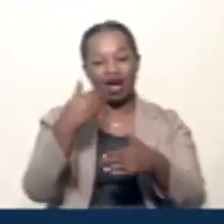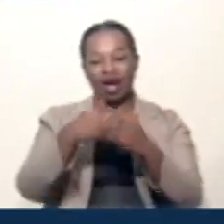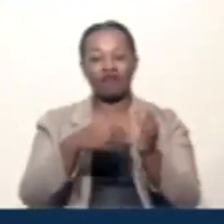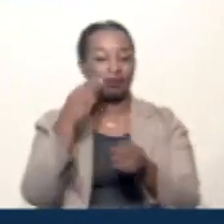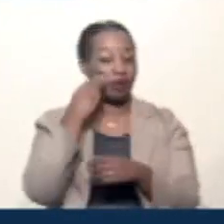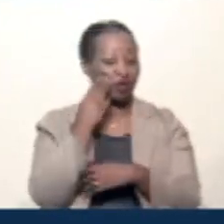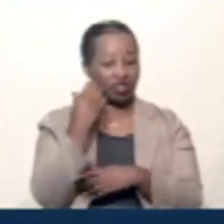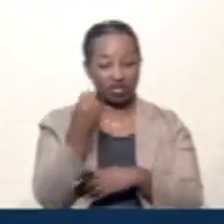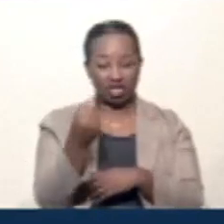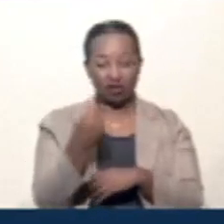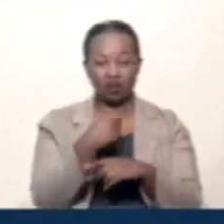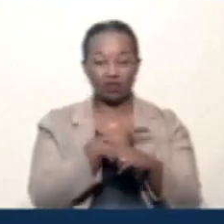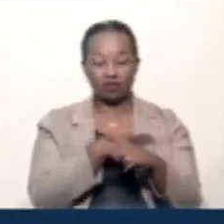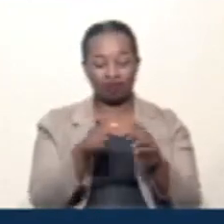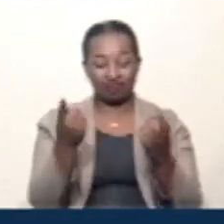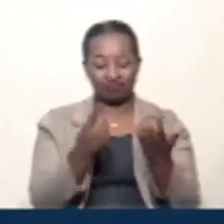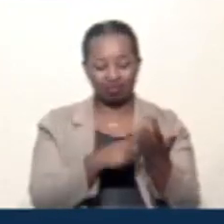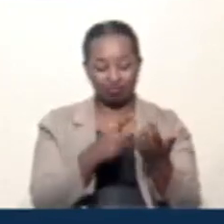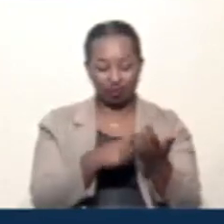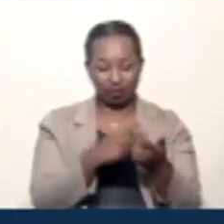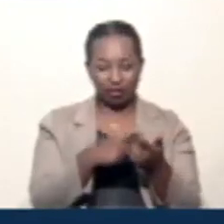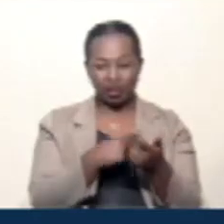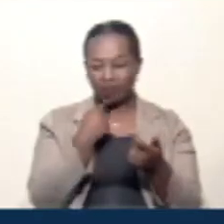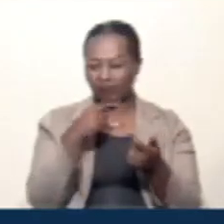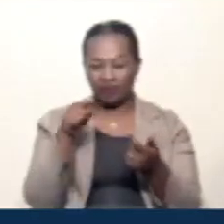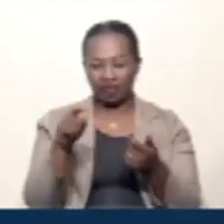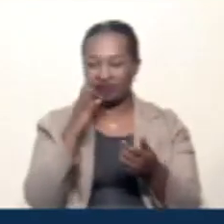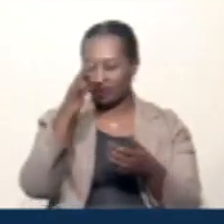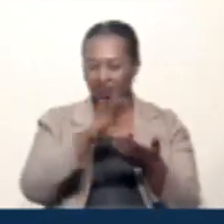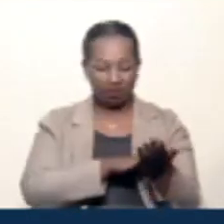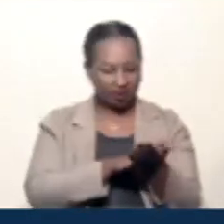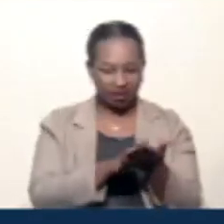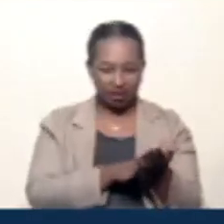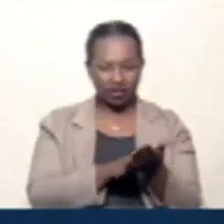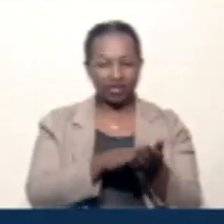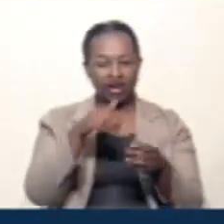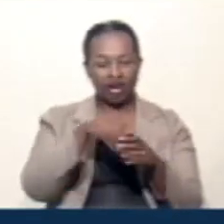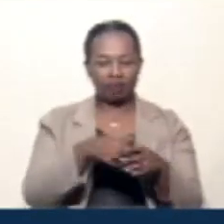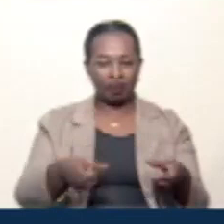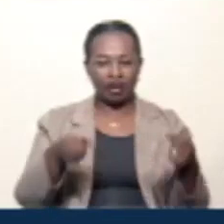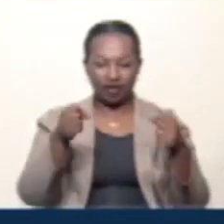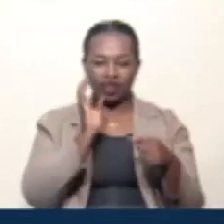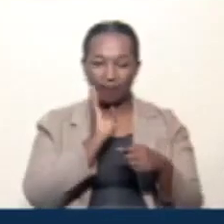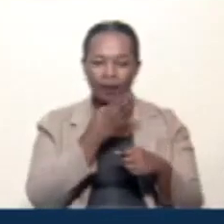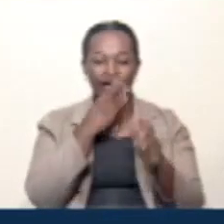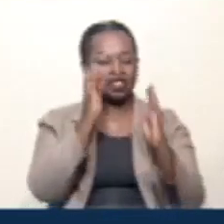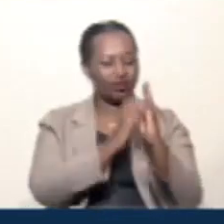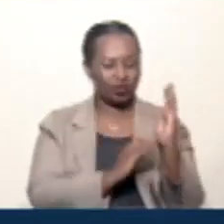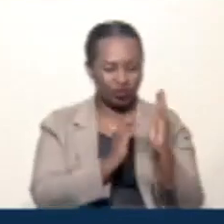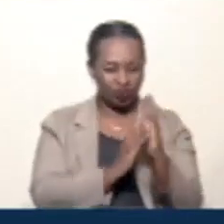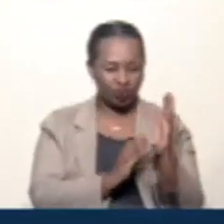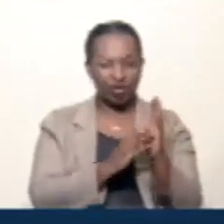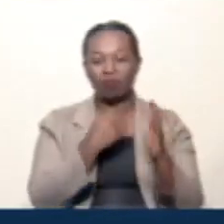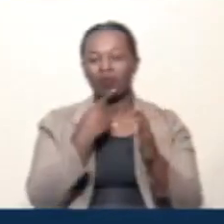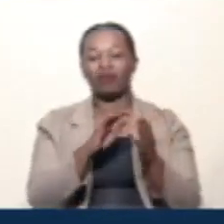5,000,000, ariko mu kubara barahanga ibi ngibi bizozwa, birimo amakarito y'amazi, amakarito y'amaji, ibiki